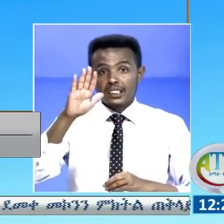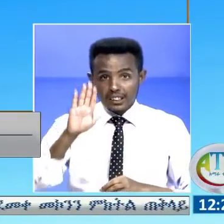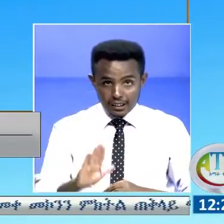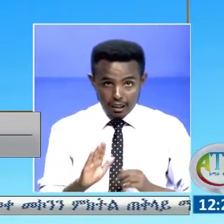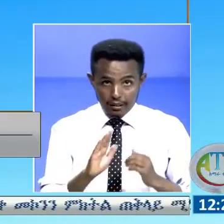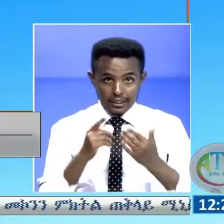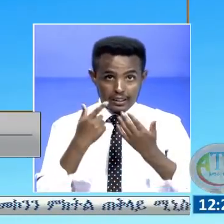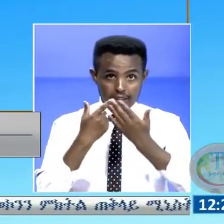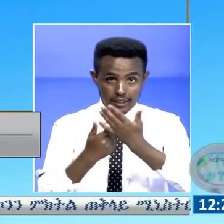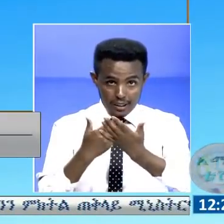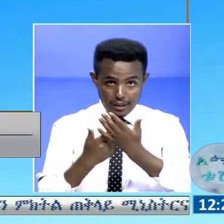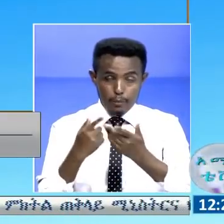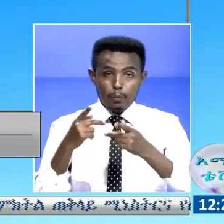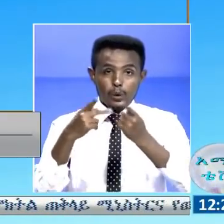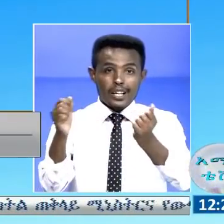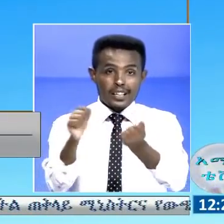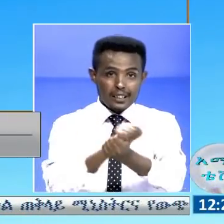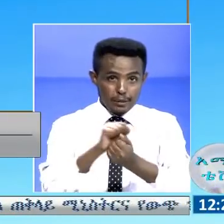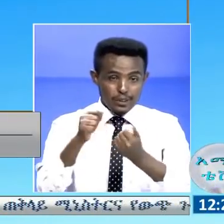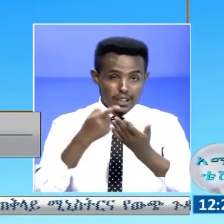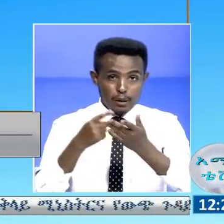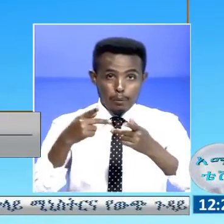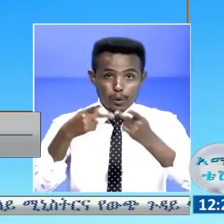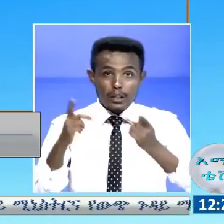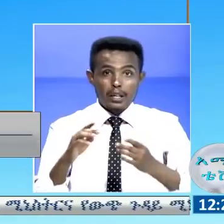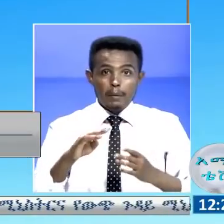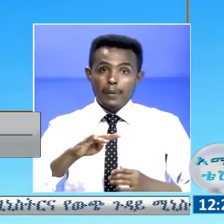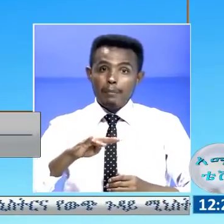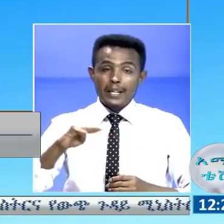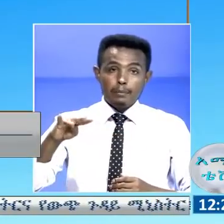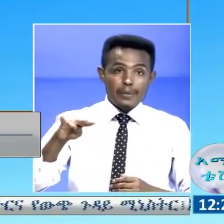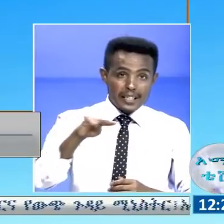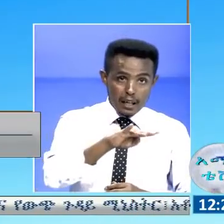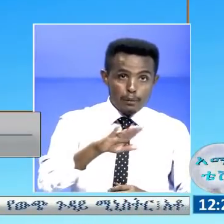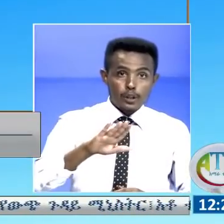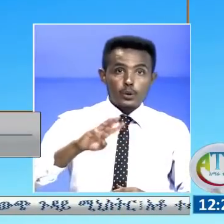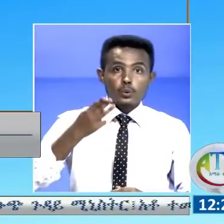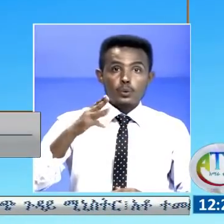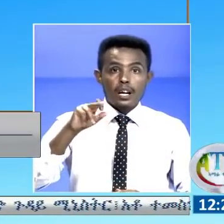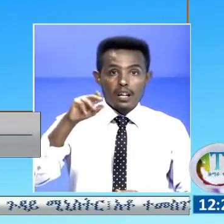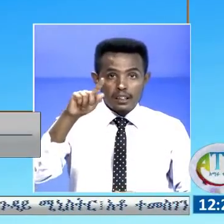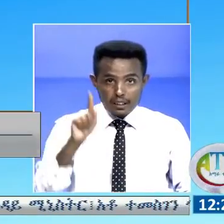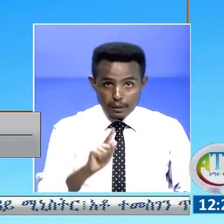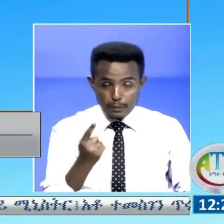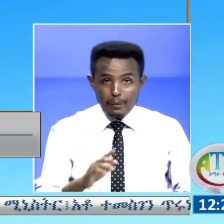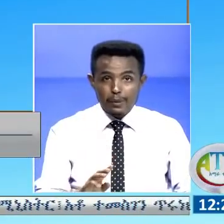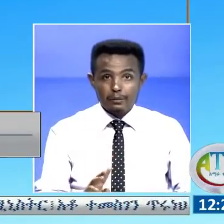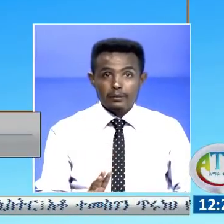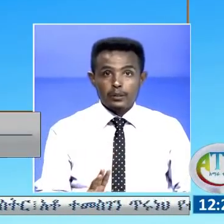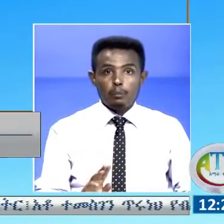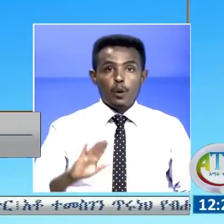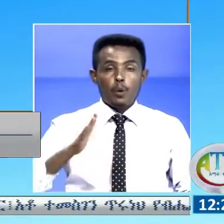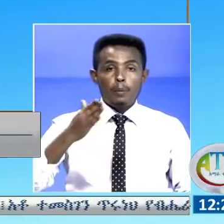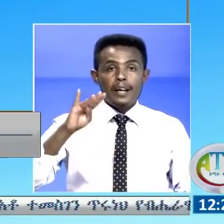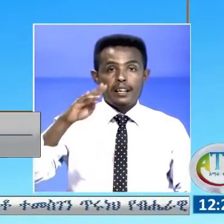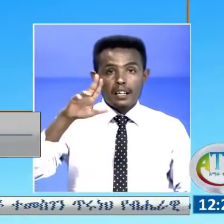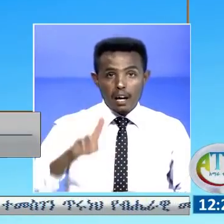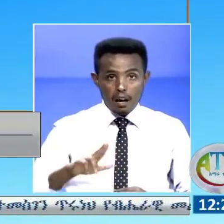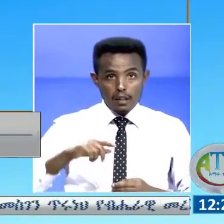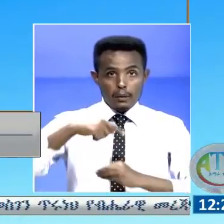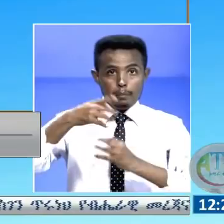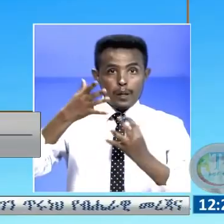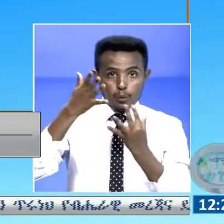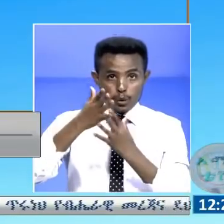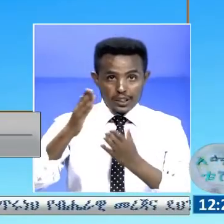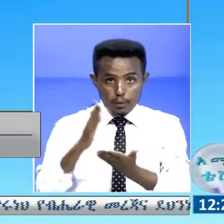ባደረጉት ጥቃት ትህነግ እዚህ ቦታ ላይ ተደምስሷል። ይህ ቦታ በምዕራብ ሱዳን ወደ ሰሜን ምስራቅ ደግሞ በሁመራ